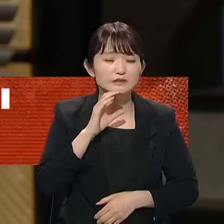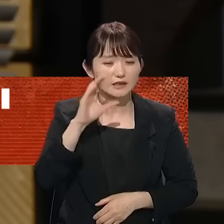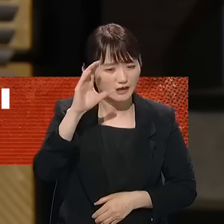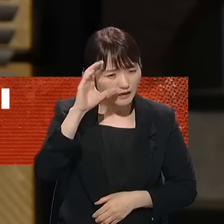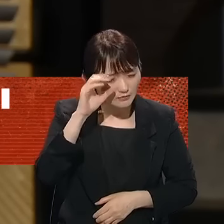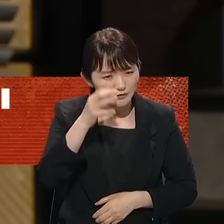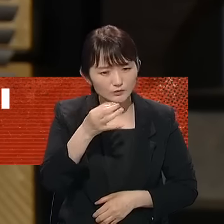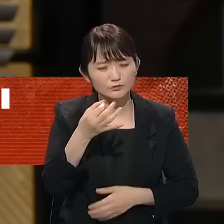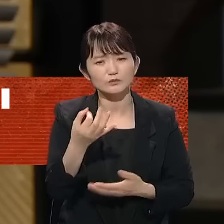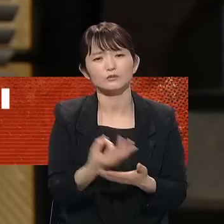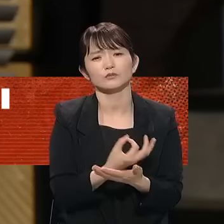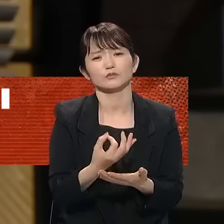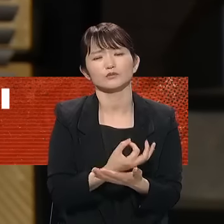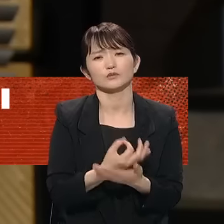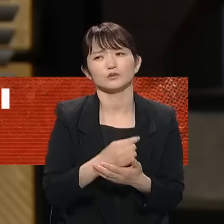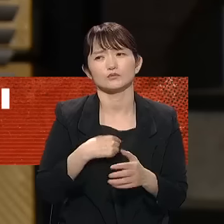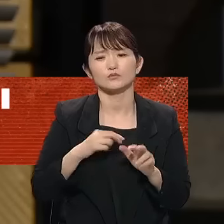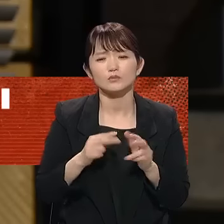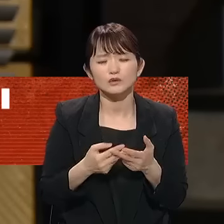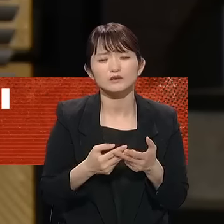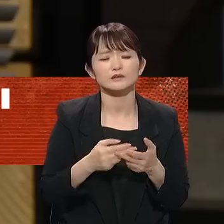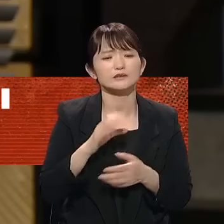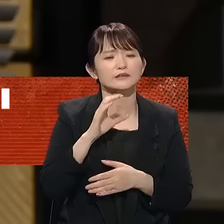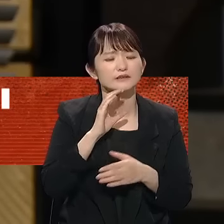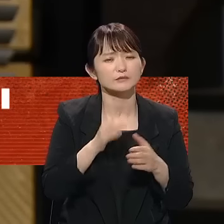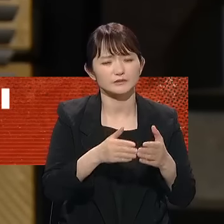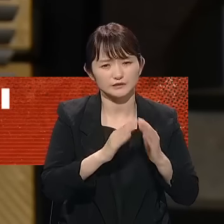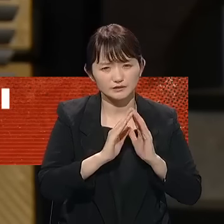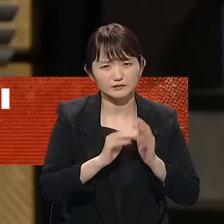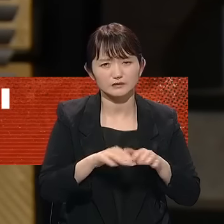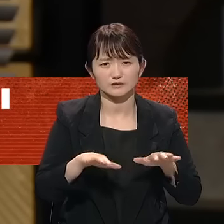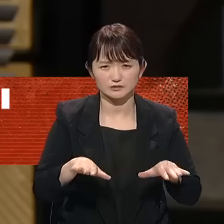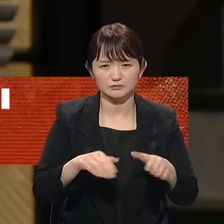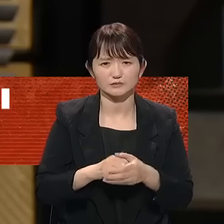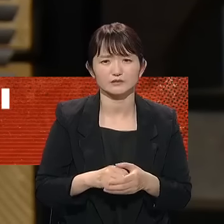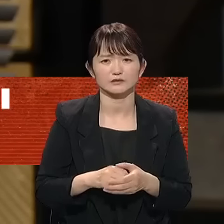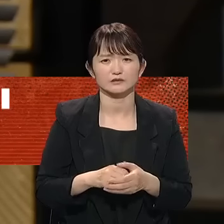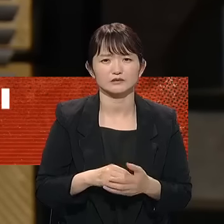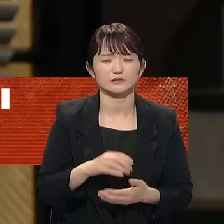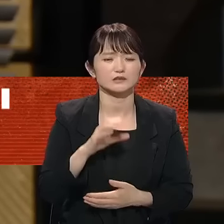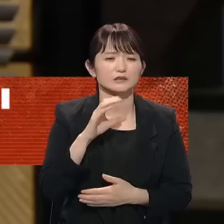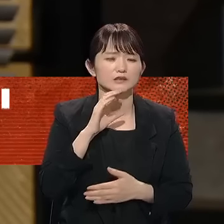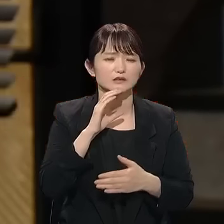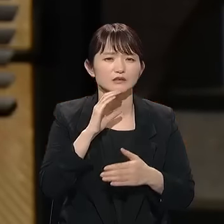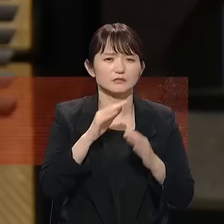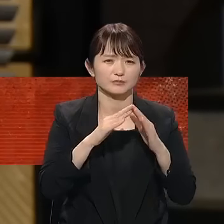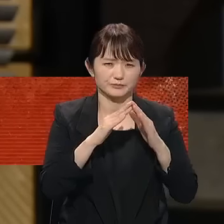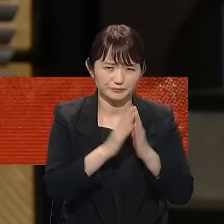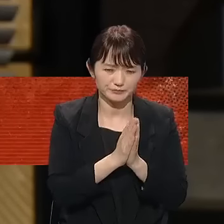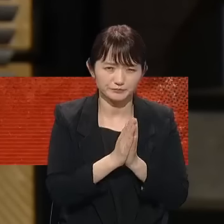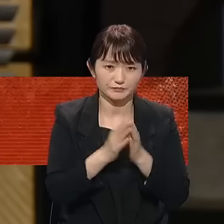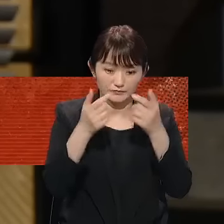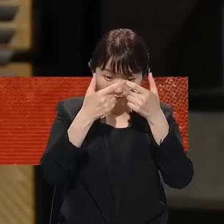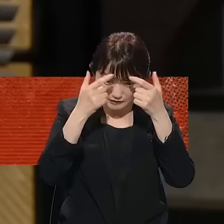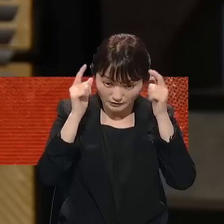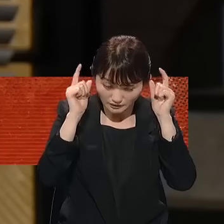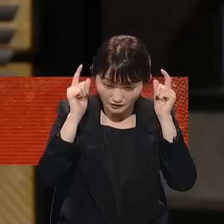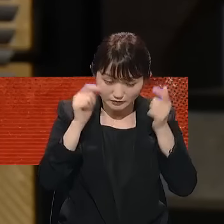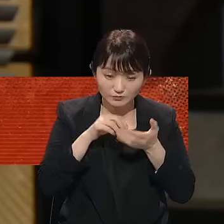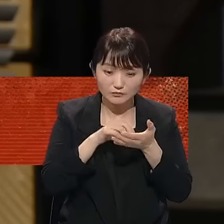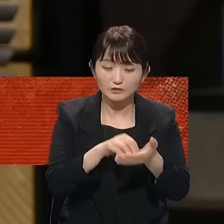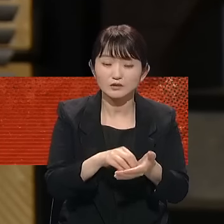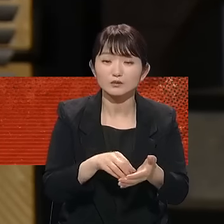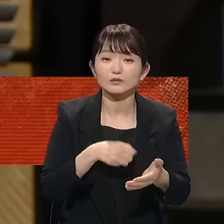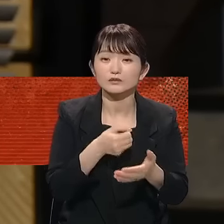돈으로 본인이 이제 카페를 갖다가 열었는데 이번 기회에 카페도 다 문을 닫았고요. 또 뭐 대학원 가려고 마음을 먹고 있었는데